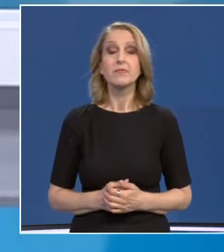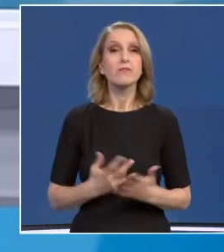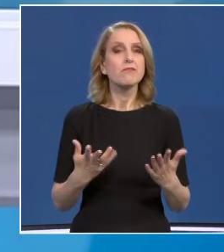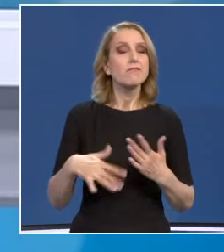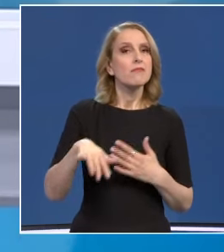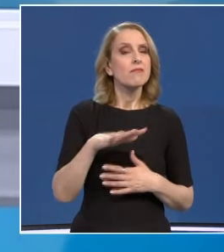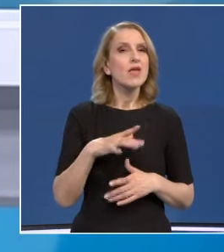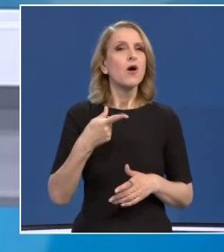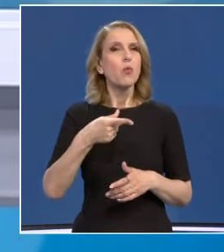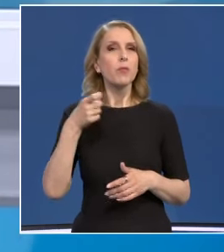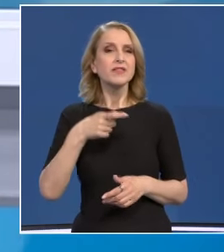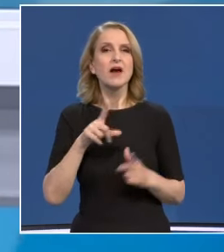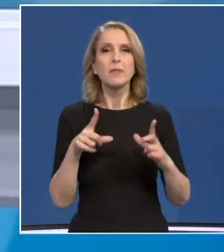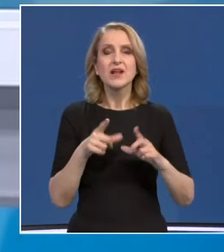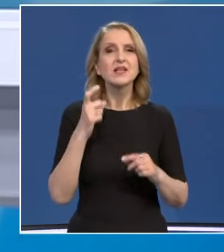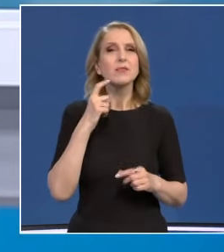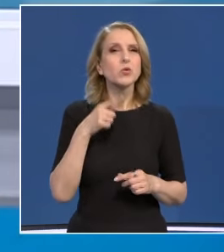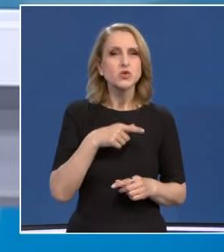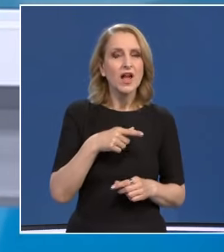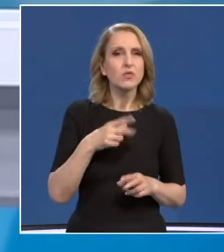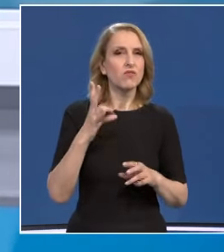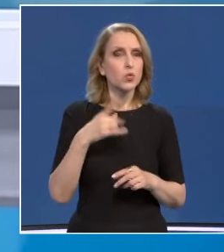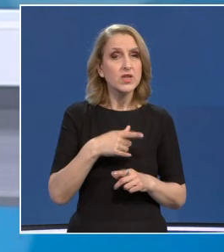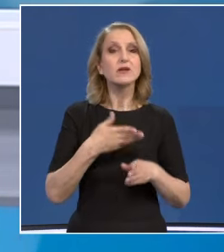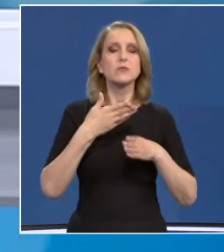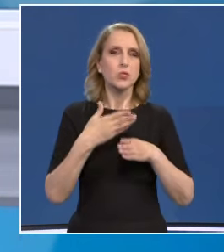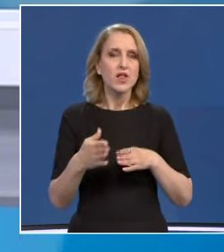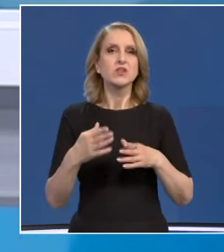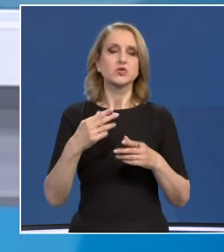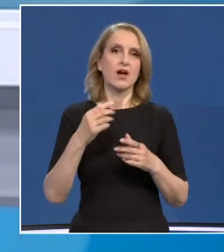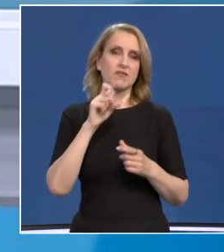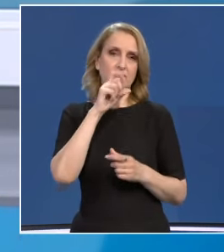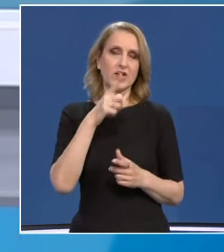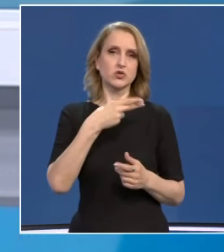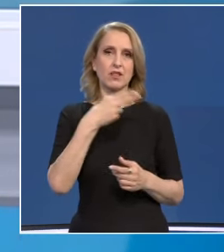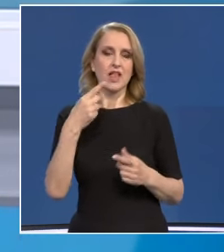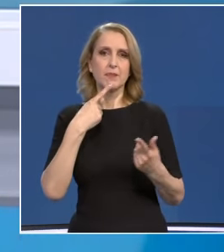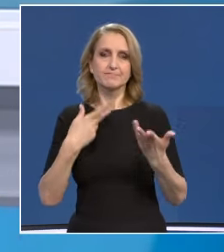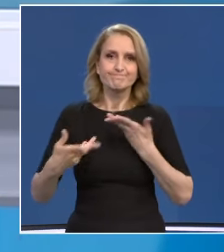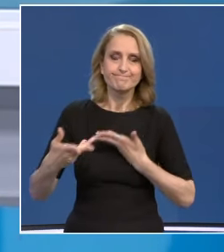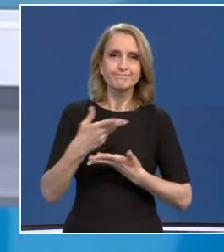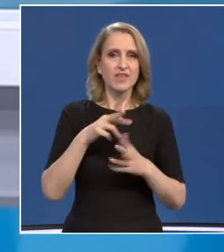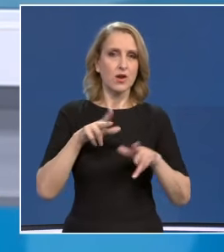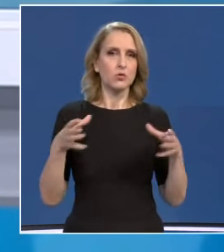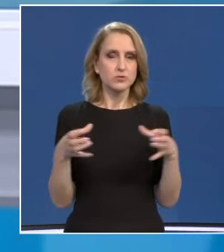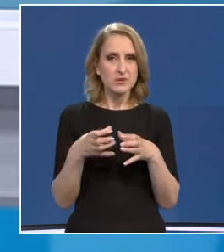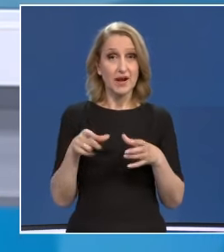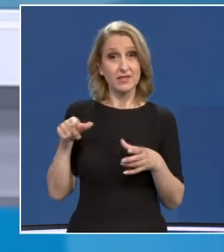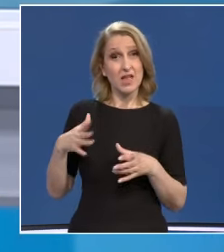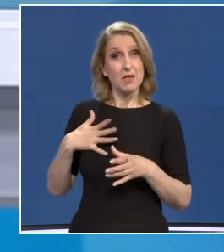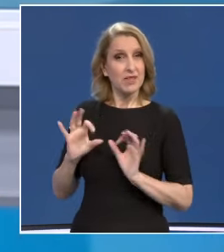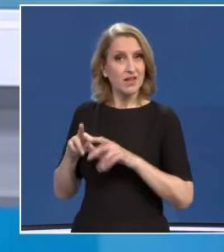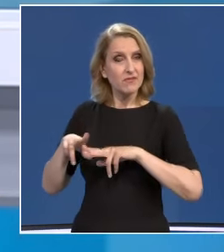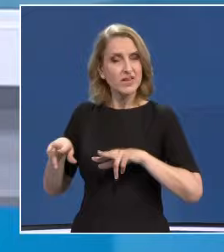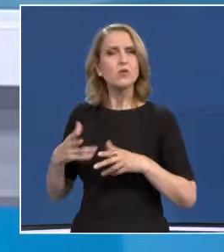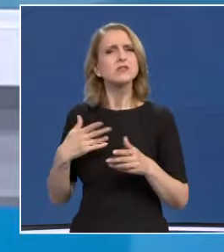Аферата около убития Мартин Божанов нотариуса продължава да бъде сред главните теми в Народното събрание. От Има такъв народ поискаха